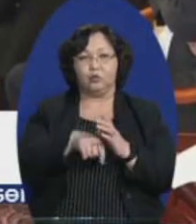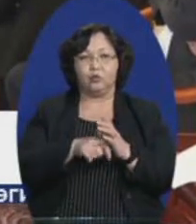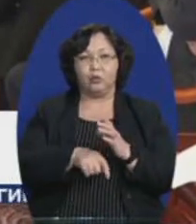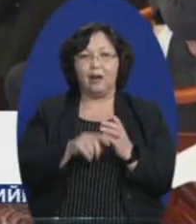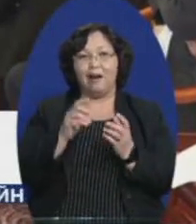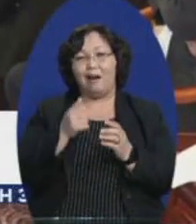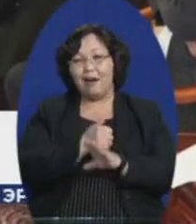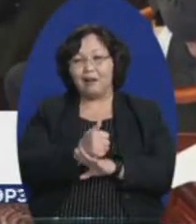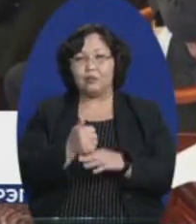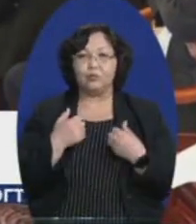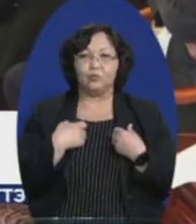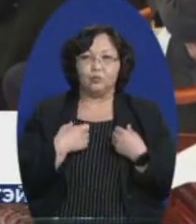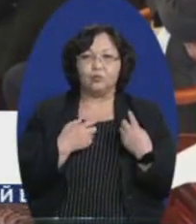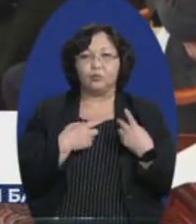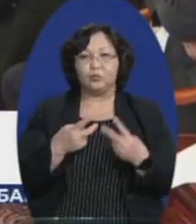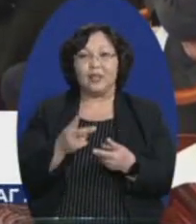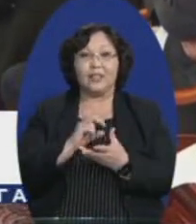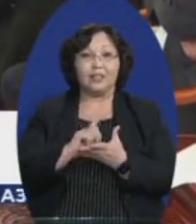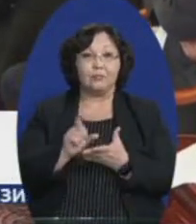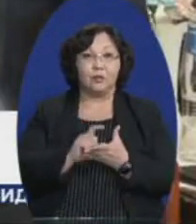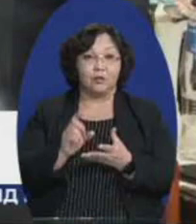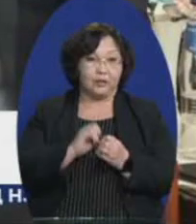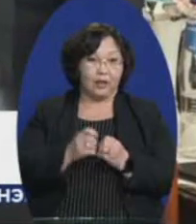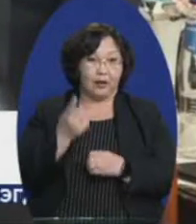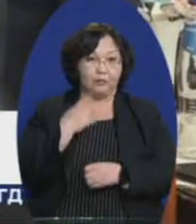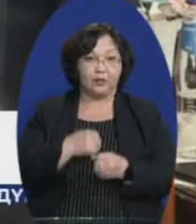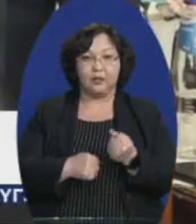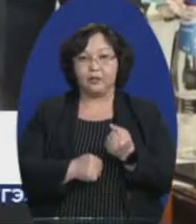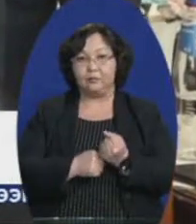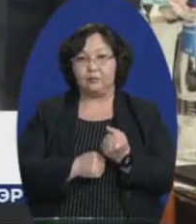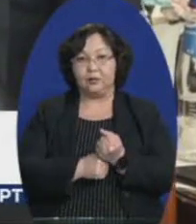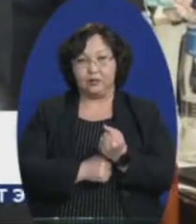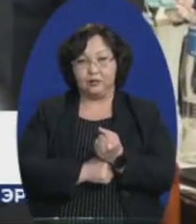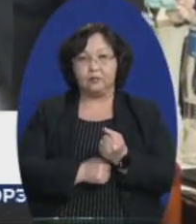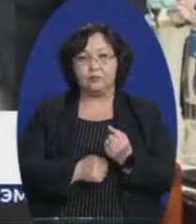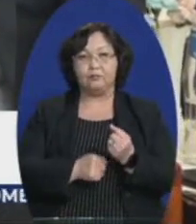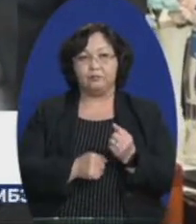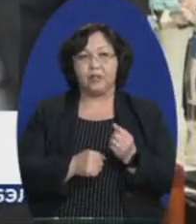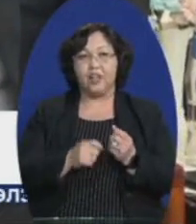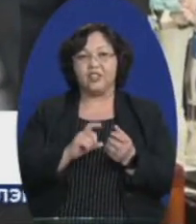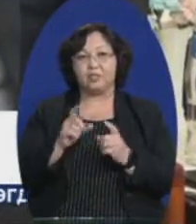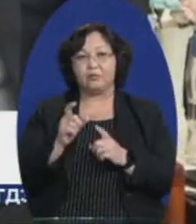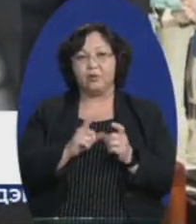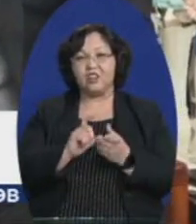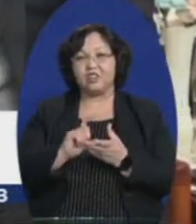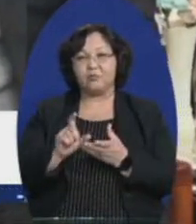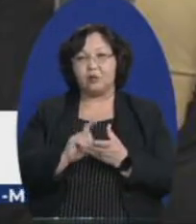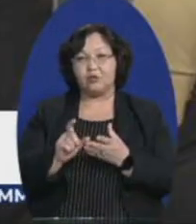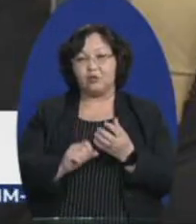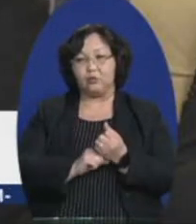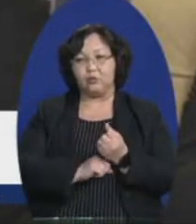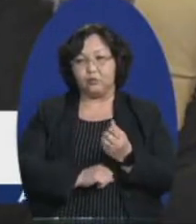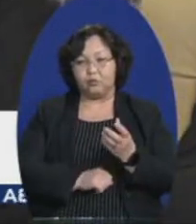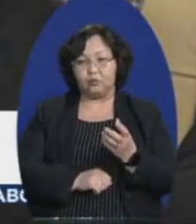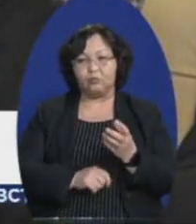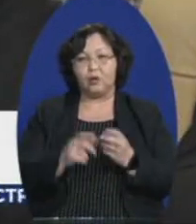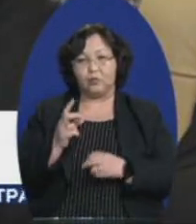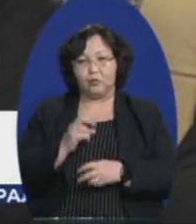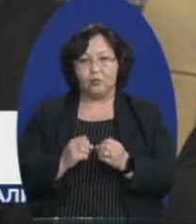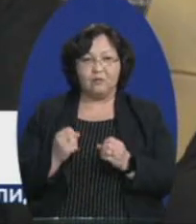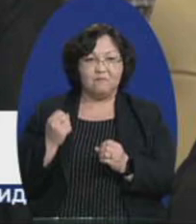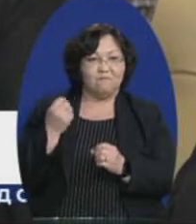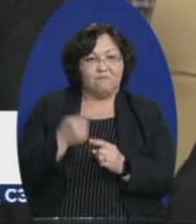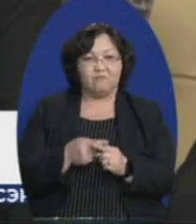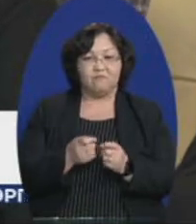аялал жуулчлалыг үйлчлэгээний экспортын тэргүүлэх салбар болгох, экспортыг төрөлжүүлэх боловсруулалтыг нэг шат ахиулах,